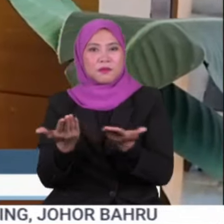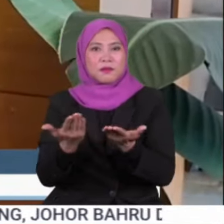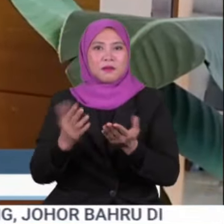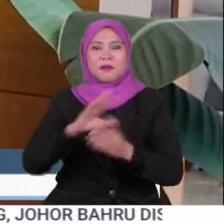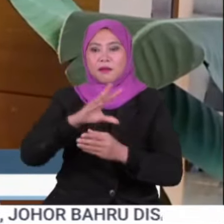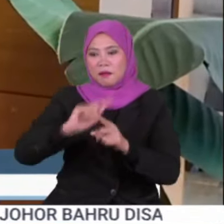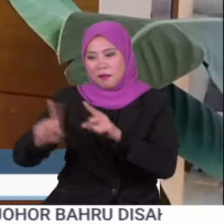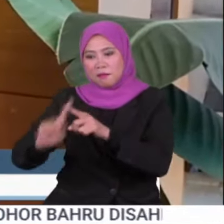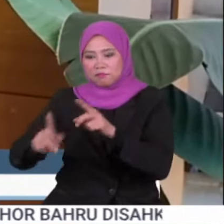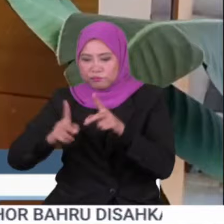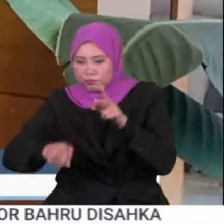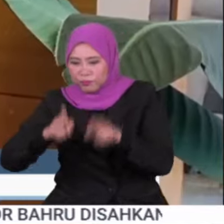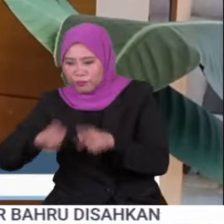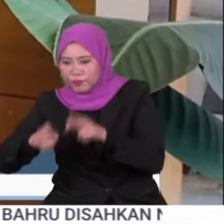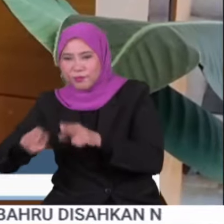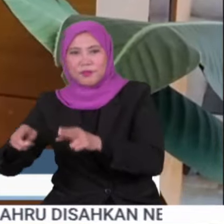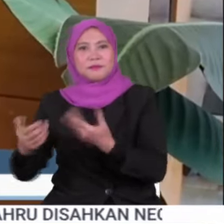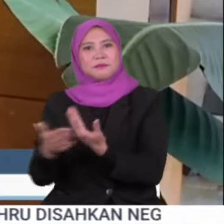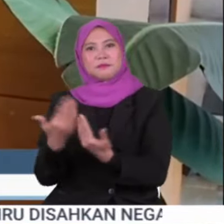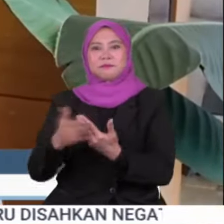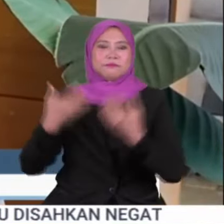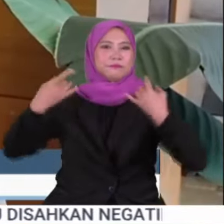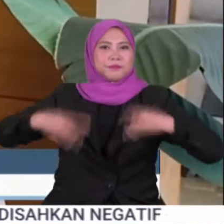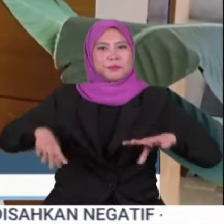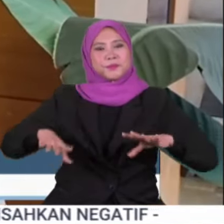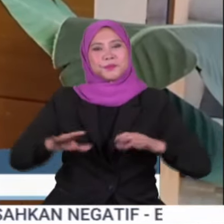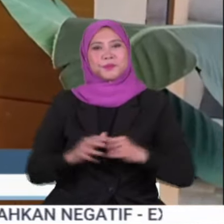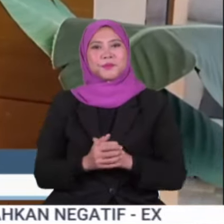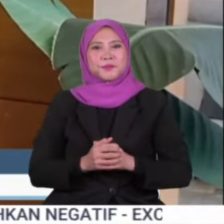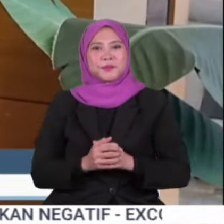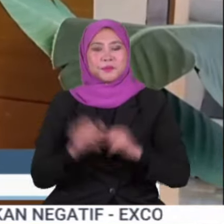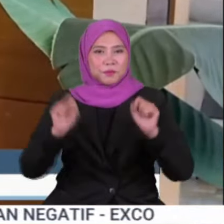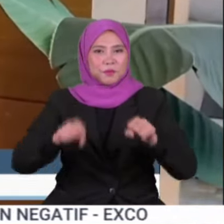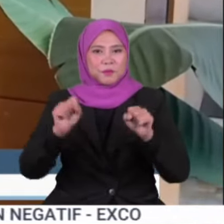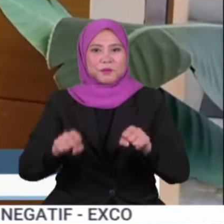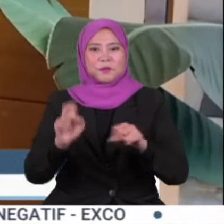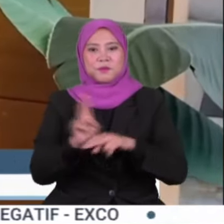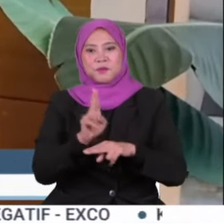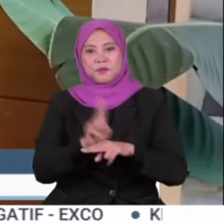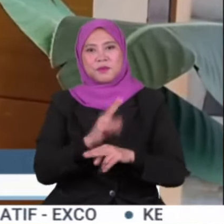editing, so which would assist us in making